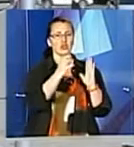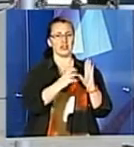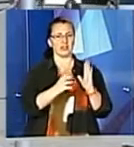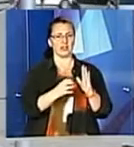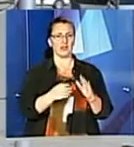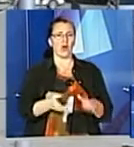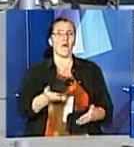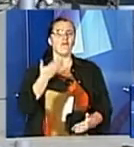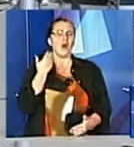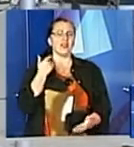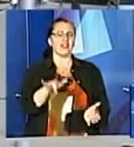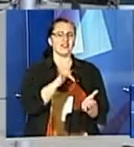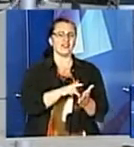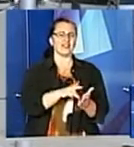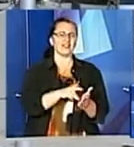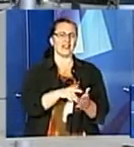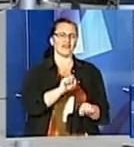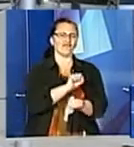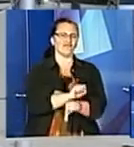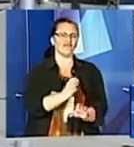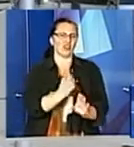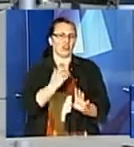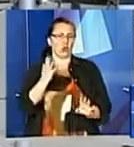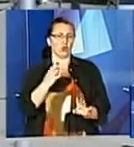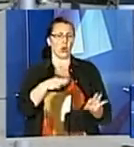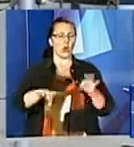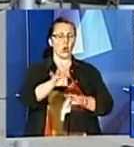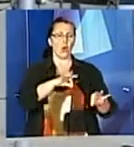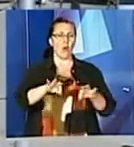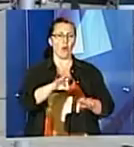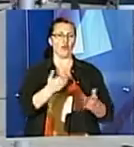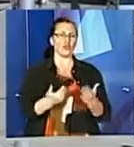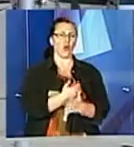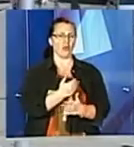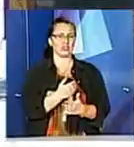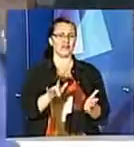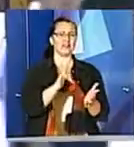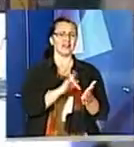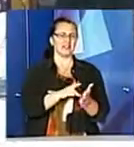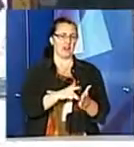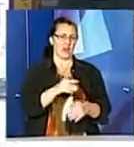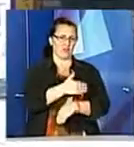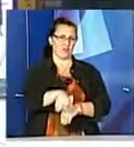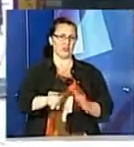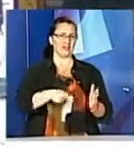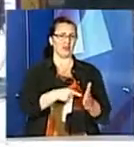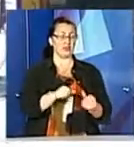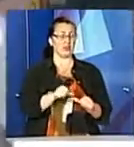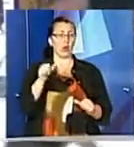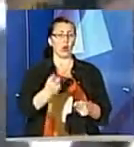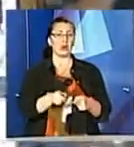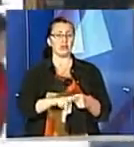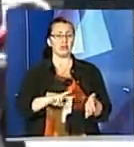Розвантажити центр від корків в управлінні транспорту розробили нову схему автомобільного руху центральними вулицями міста. Окрім